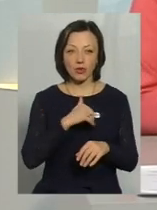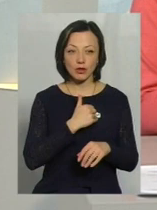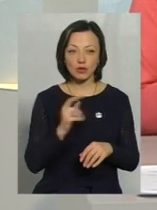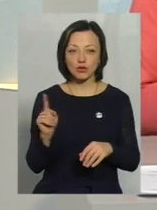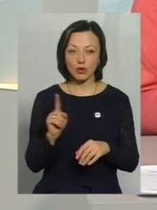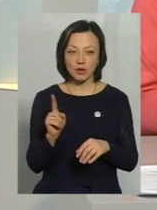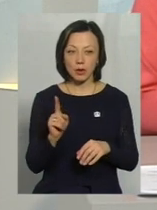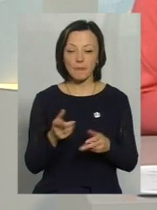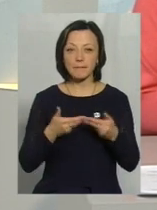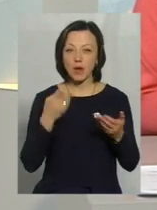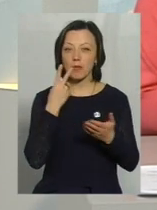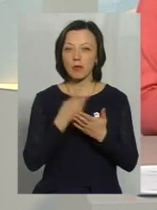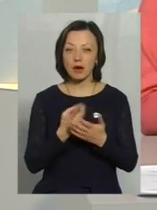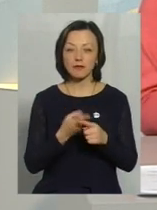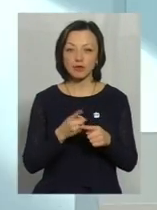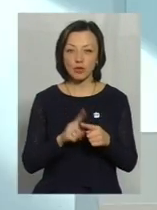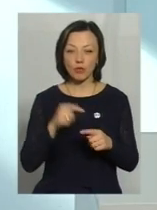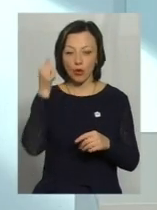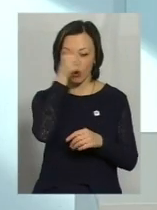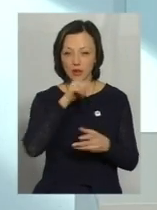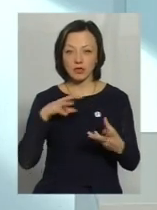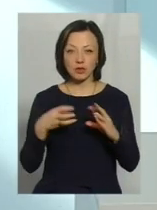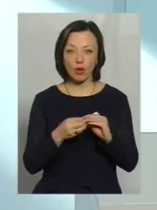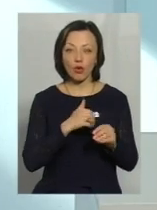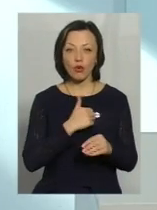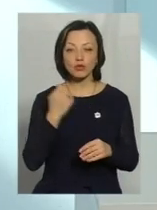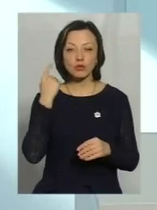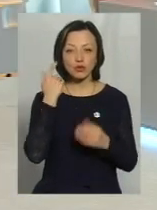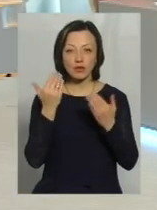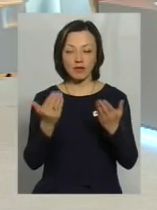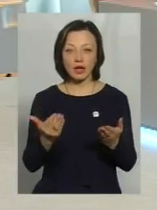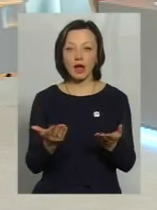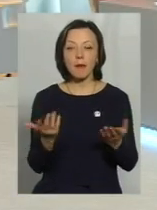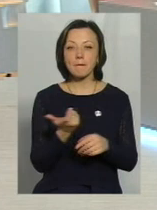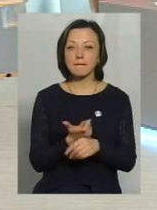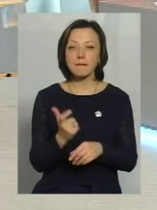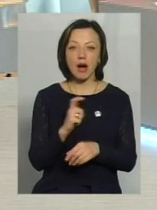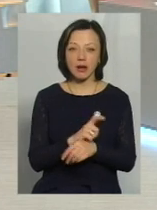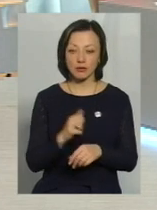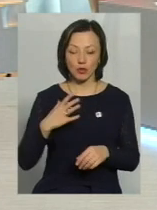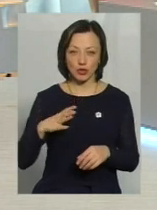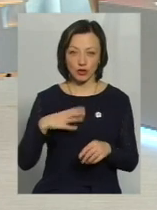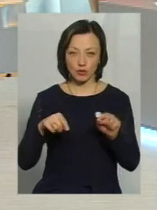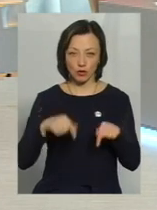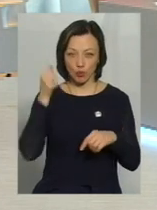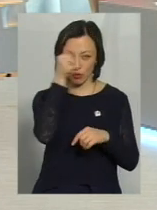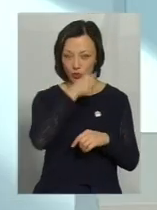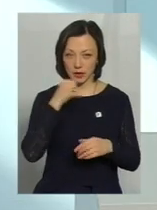щоб ми побачили у цьому році результат. Хочу від вас почути, який максимум ми можемо очікувати цього